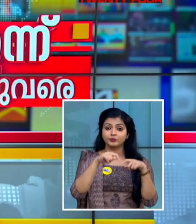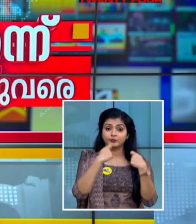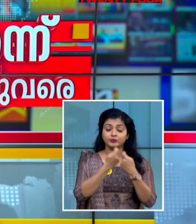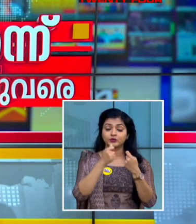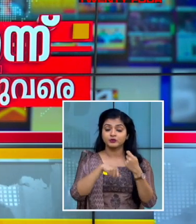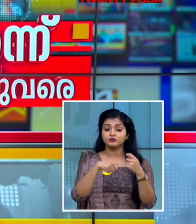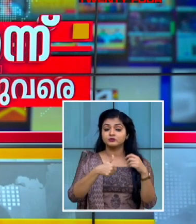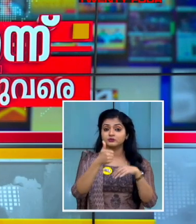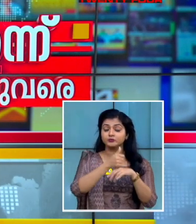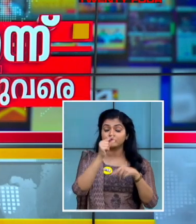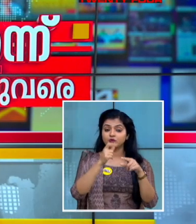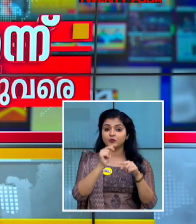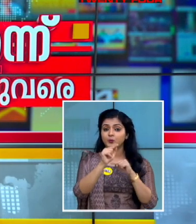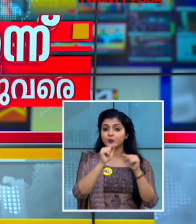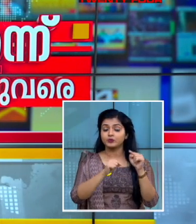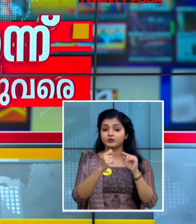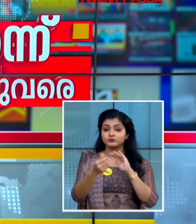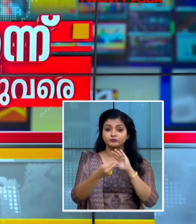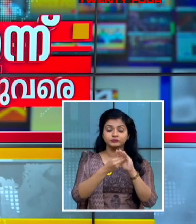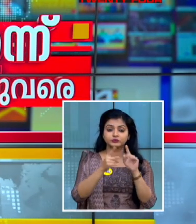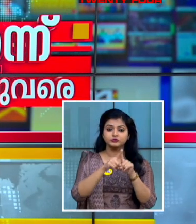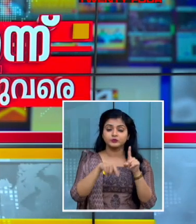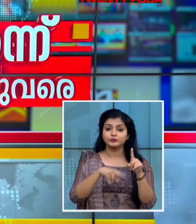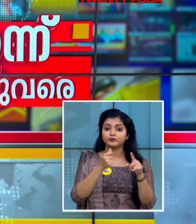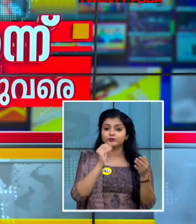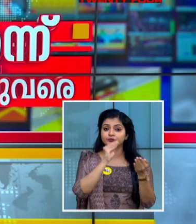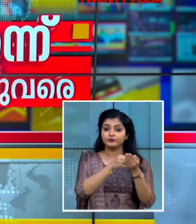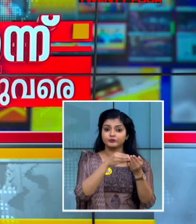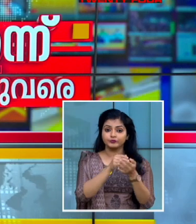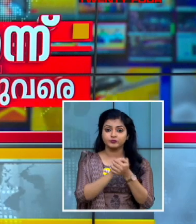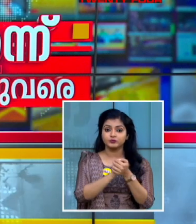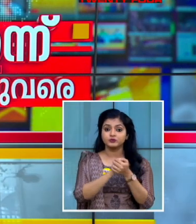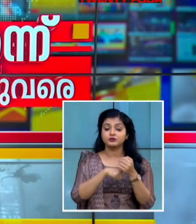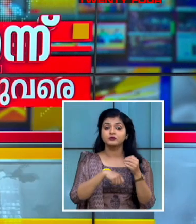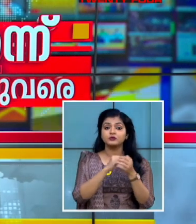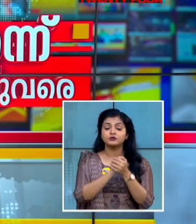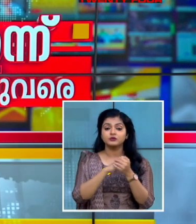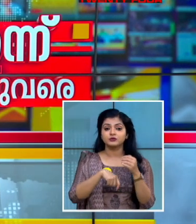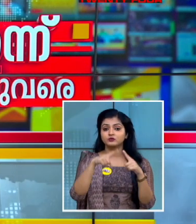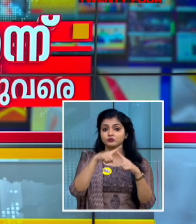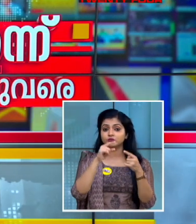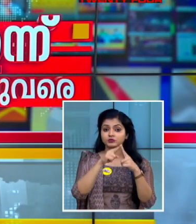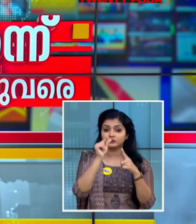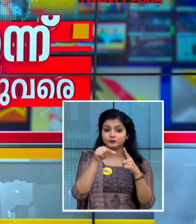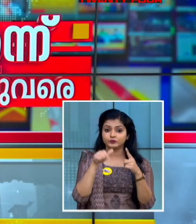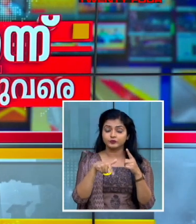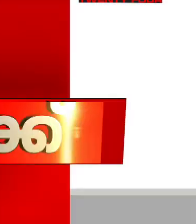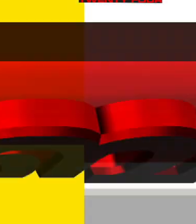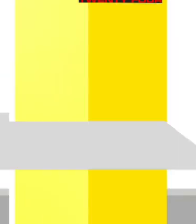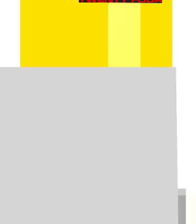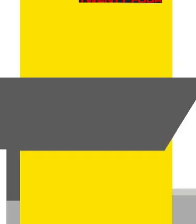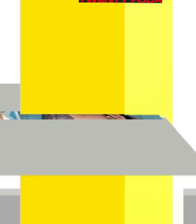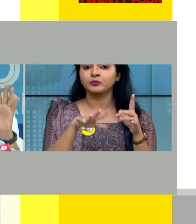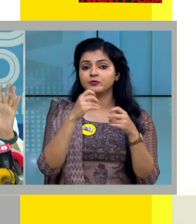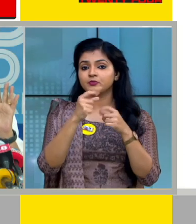വാങ്ങിയാണ് നിക്ഷേപം നടത്തിയത്. എനിക്ക് ആയുധം തന്നത് തോമസ് ഐസക്കും KN ബാലഗോപാലുമാണെന്നും VD സതീശൻ പറഞ്ഞു.